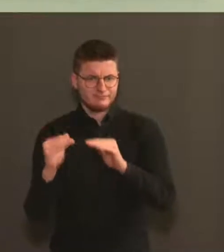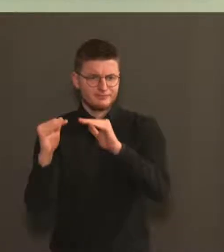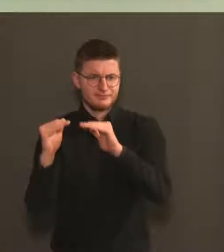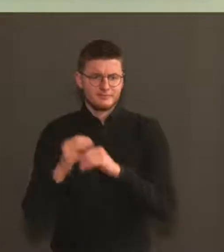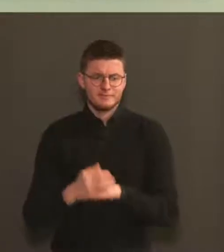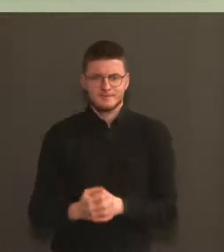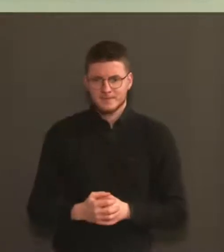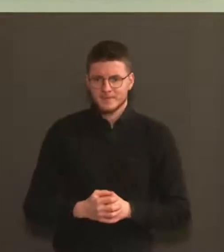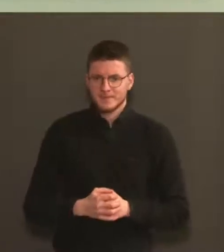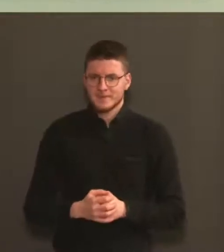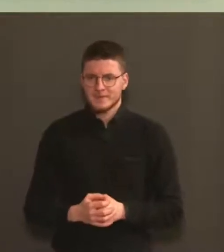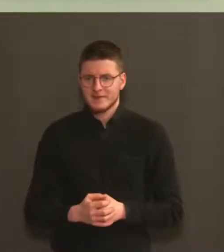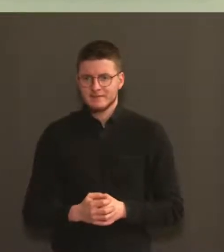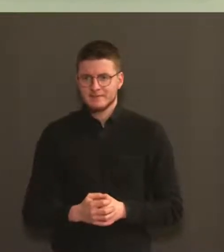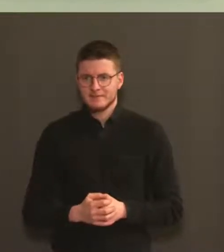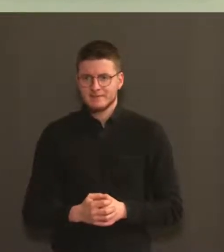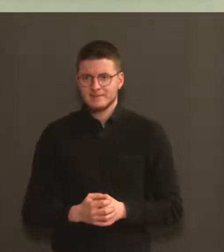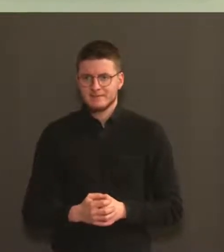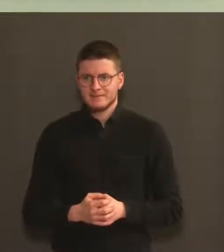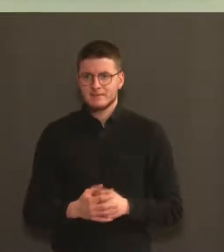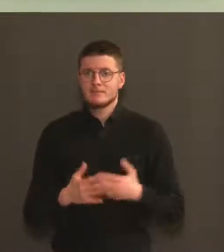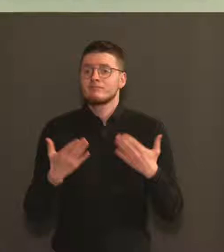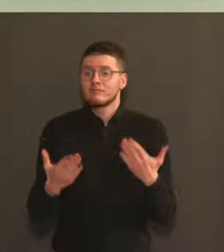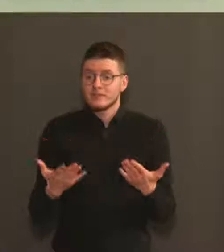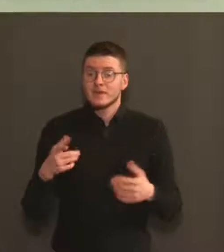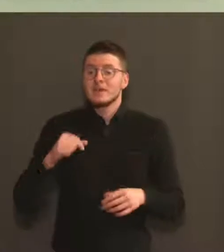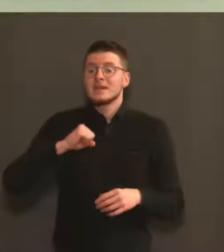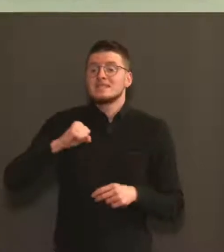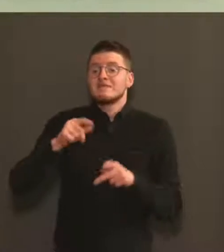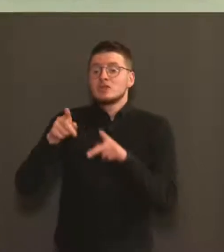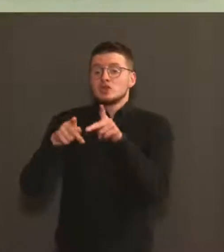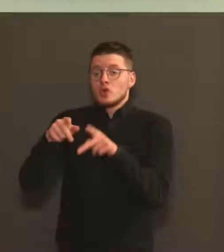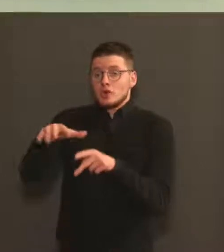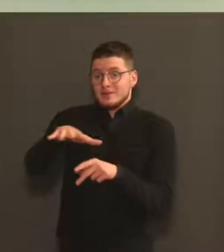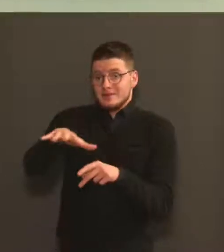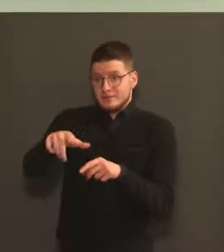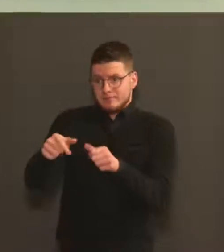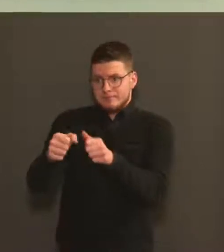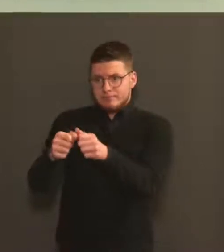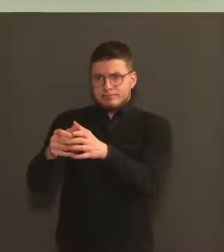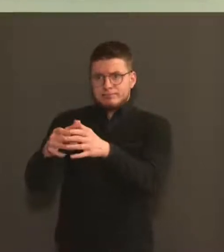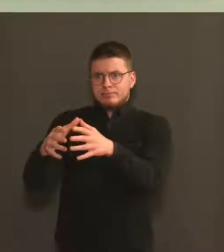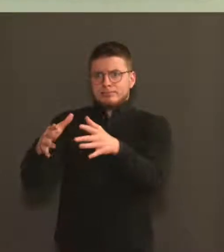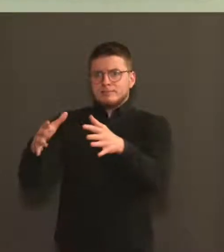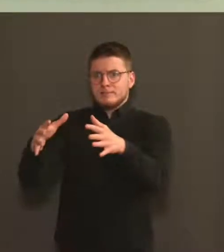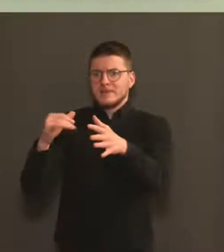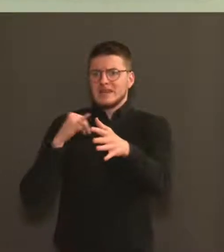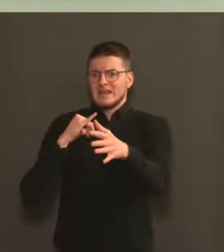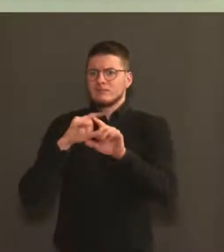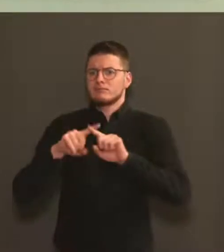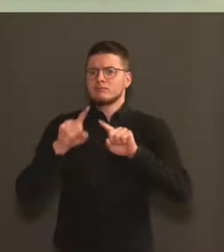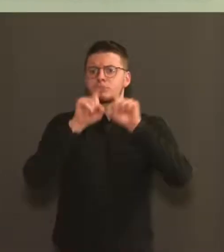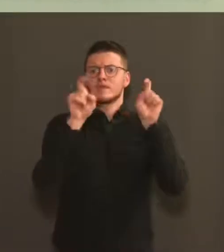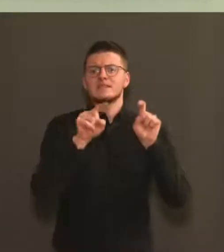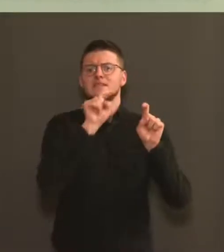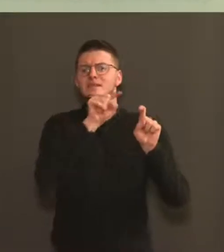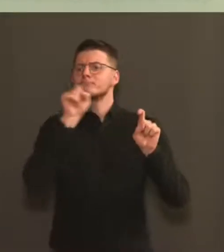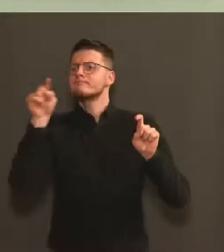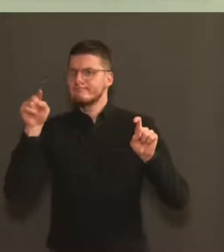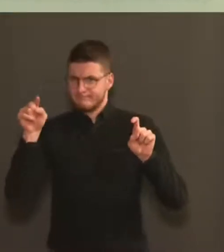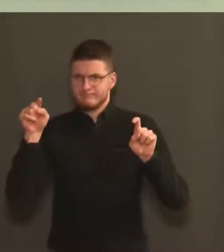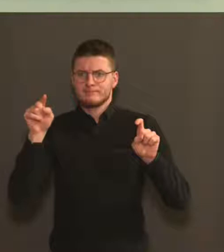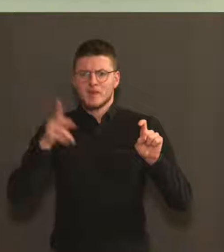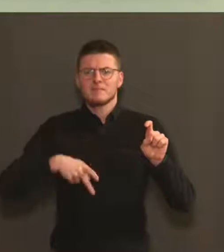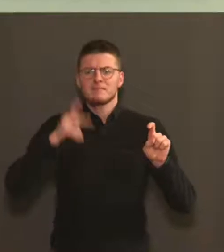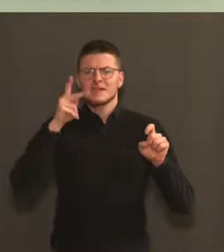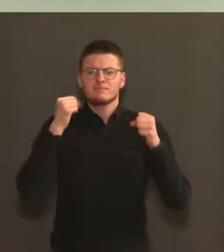Deze toename van het aantal patiënten op intensieve zorgen doet zich voor in verschillende provincies, maar is het meest